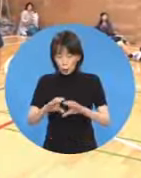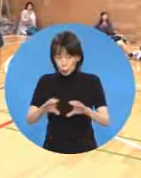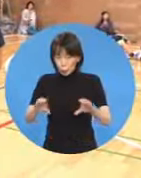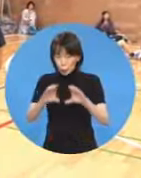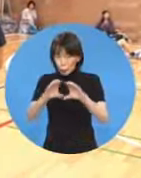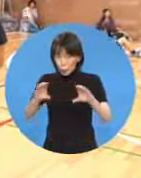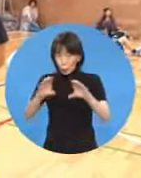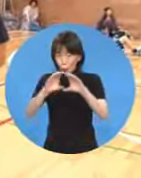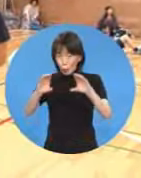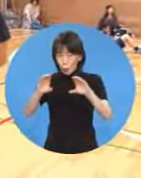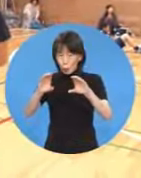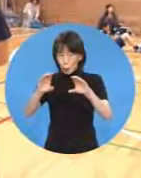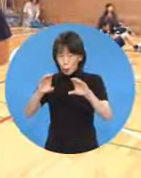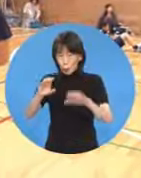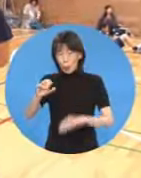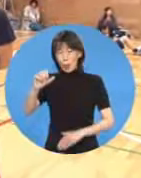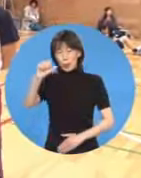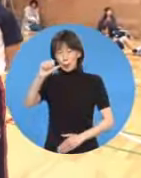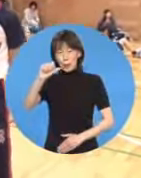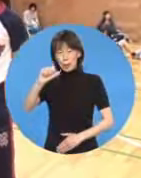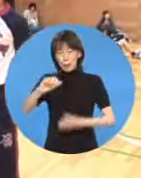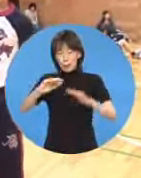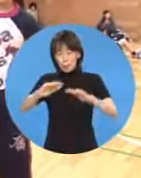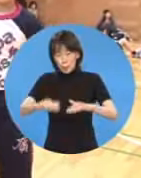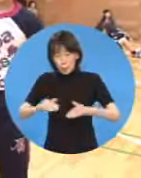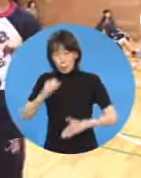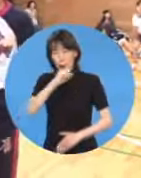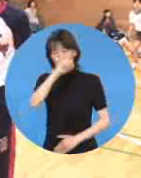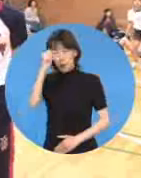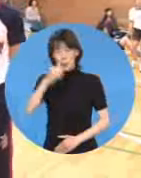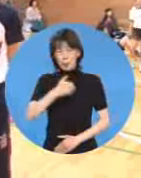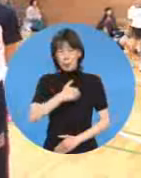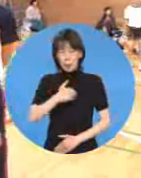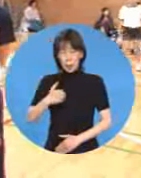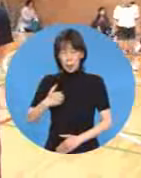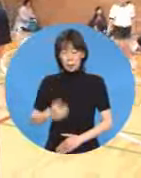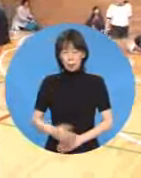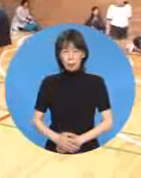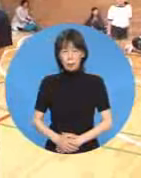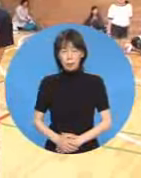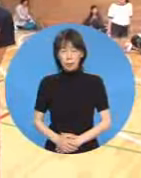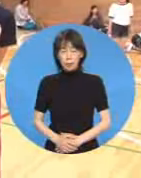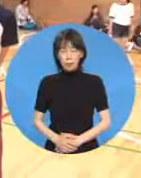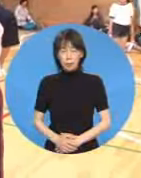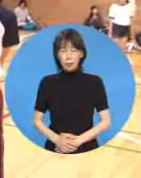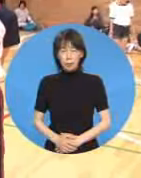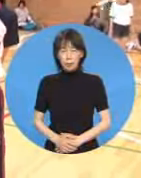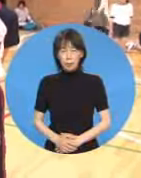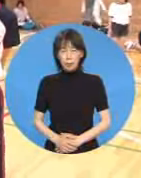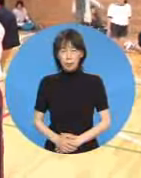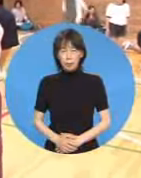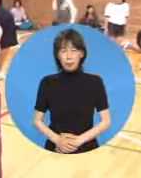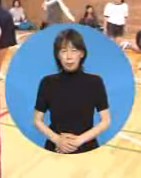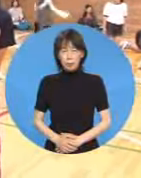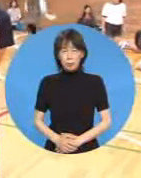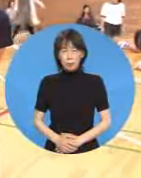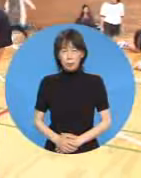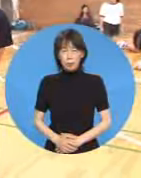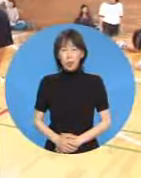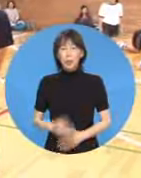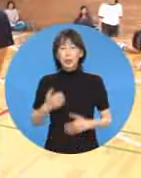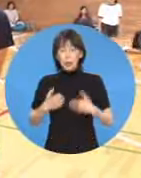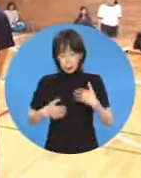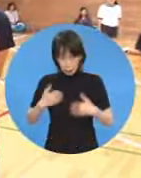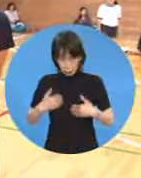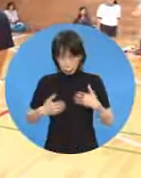箱がえっと5段飛べるようになりました5段飛べるようになって今の気持ちは